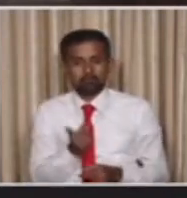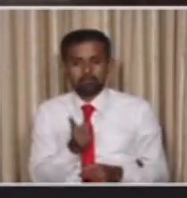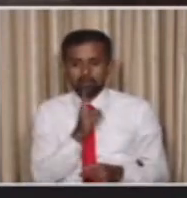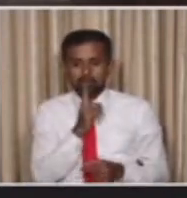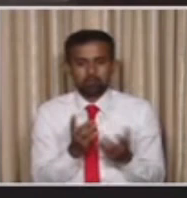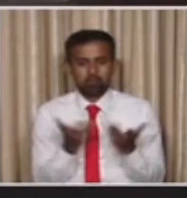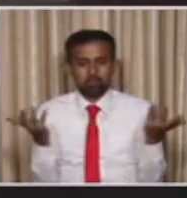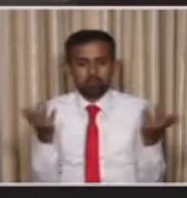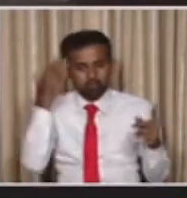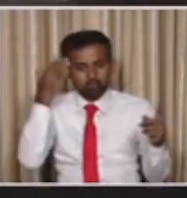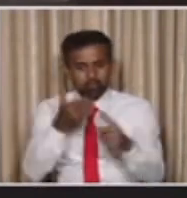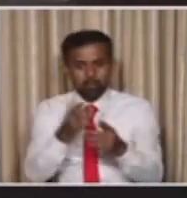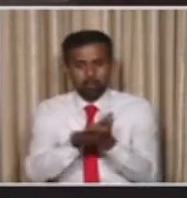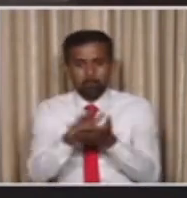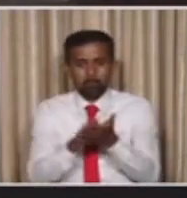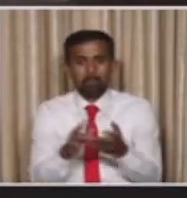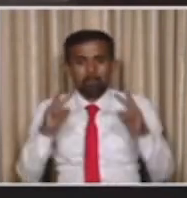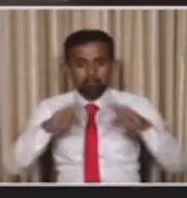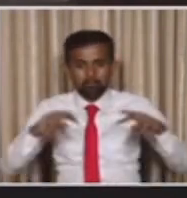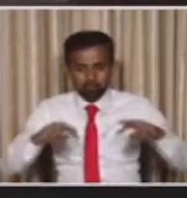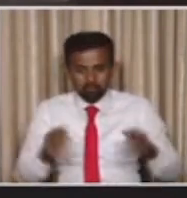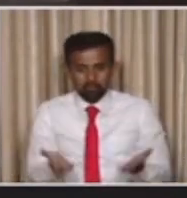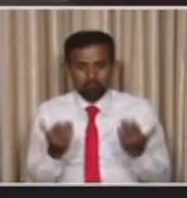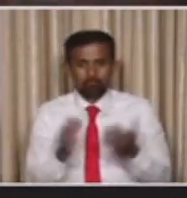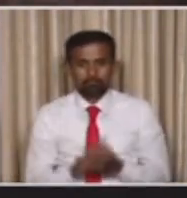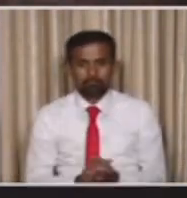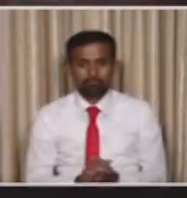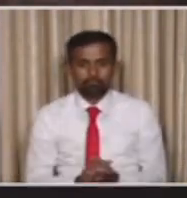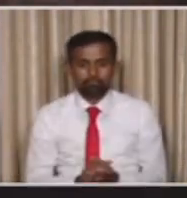බෑ මේ සම්බන්ධයෙන් පැහැදිලි විමර්ශනයක් කරන්න ගරු කතානායකතුමනි